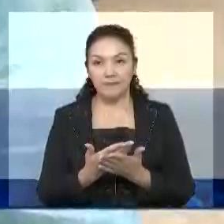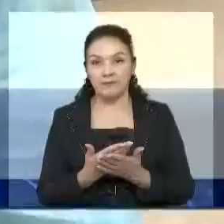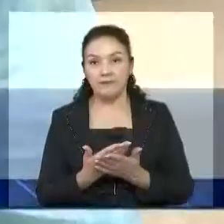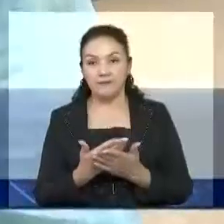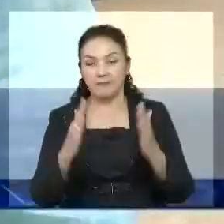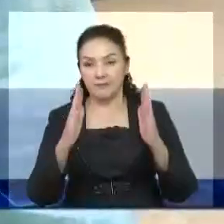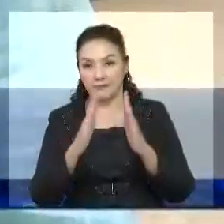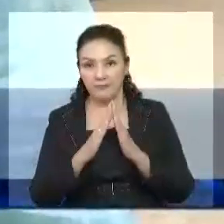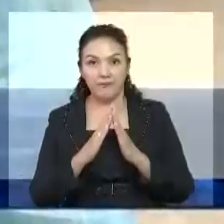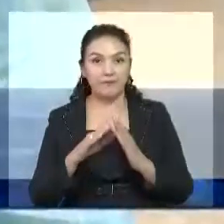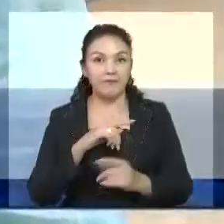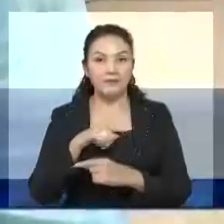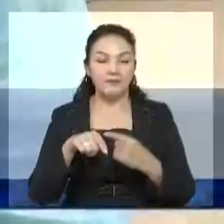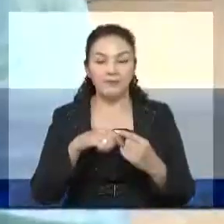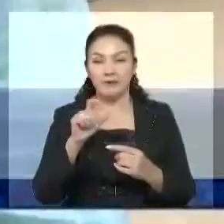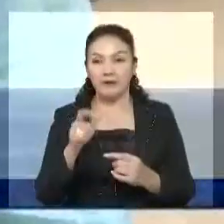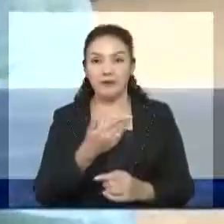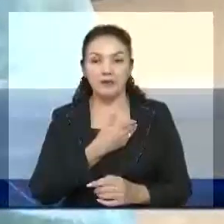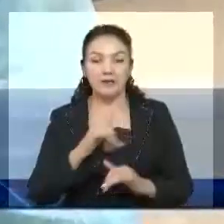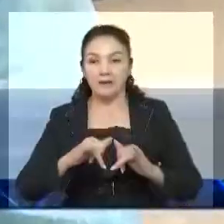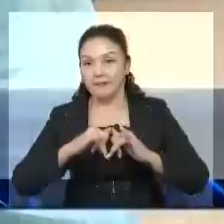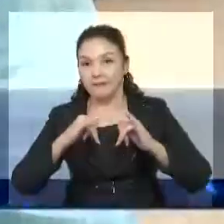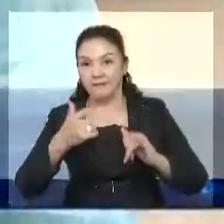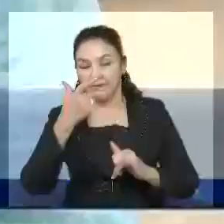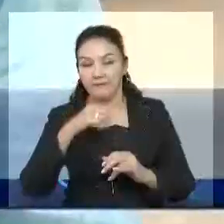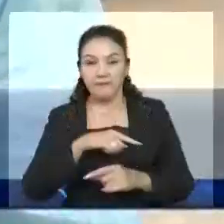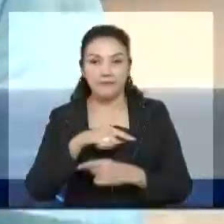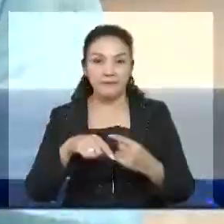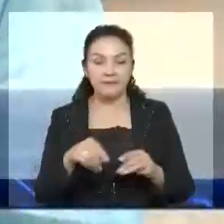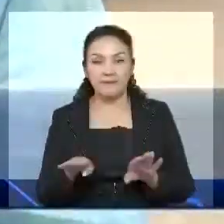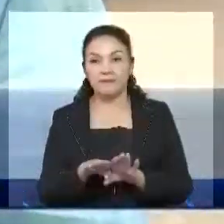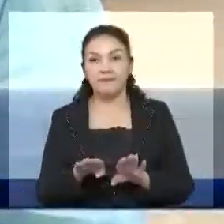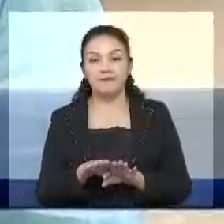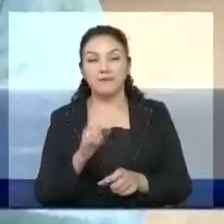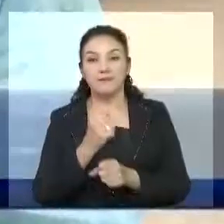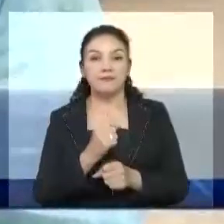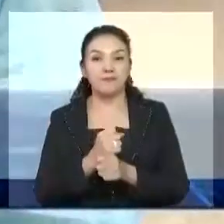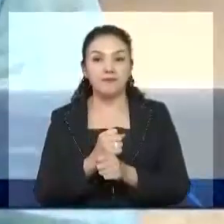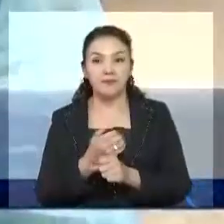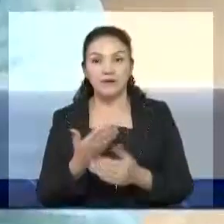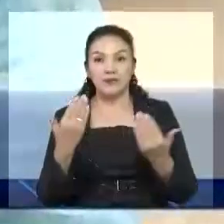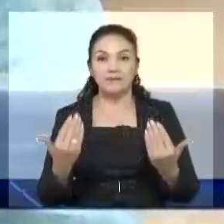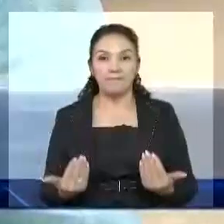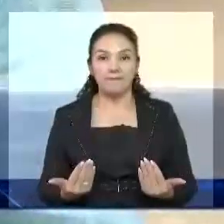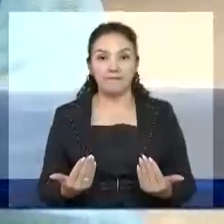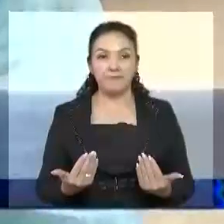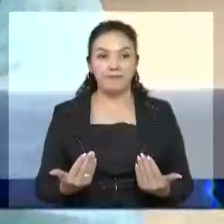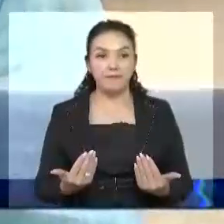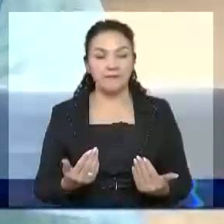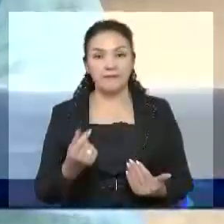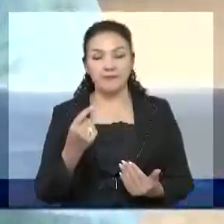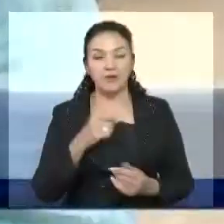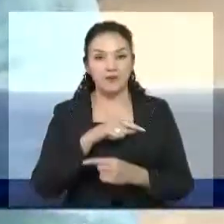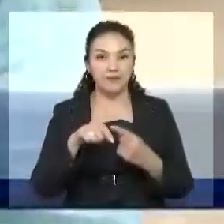на дому предприниматели, которые хотят расширить свой бизнес, а также действующие, которые сейчас малый